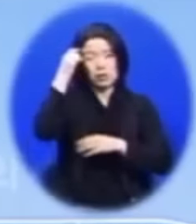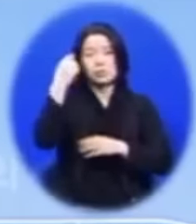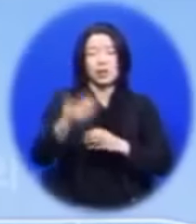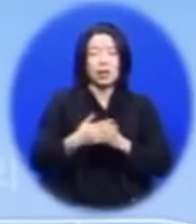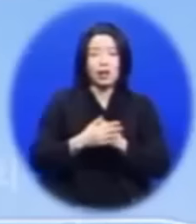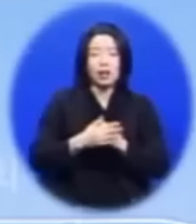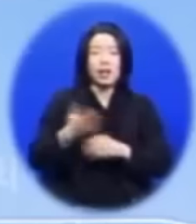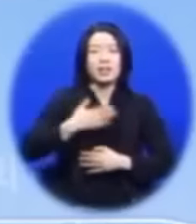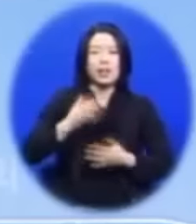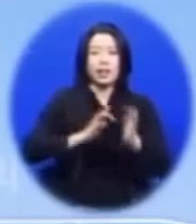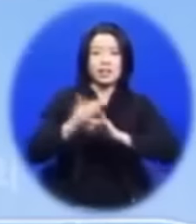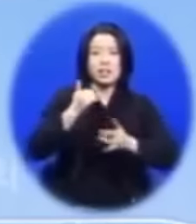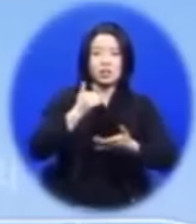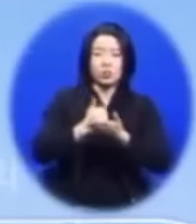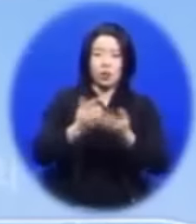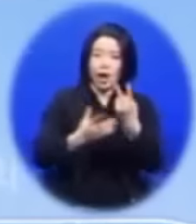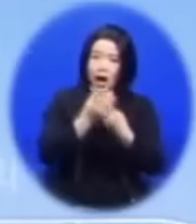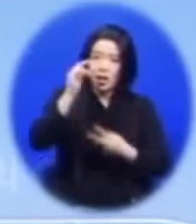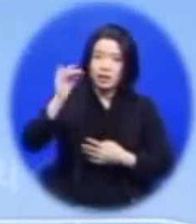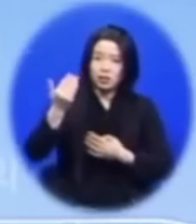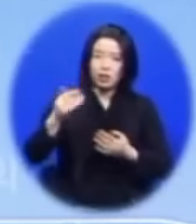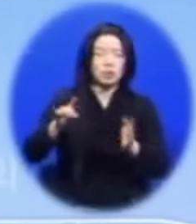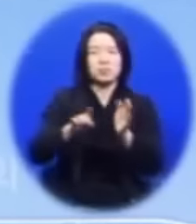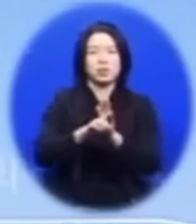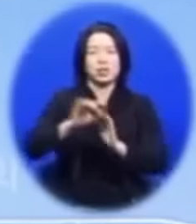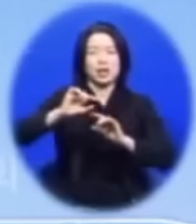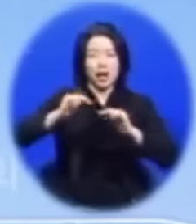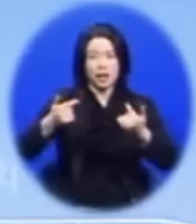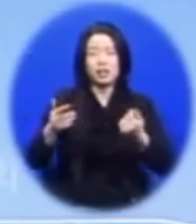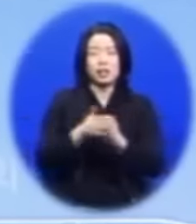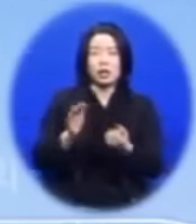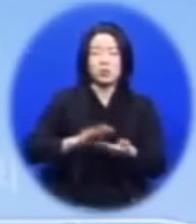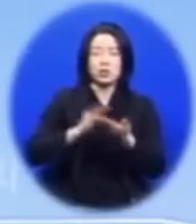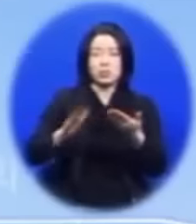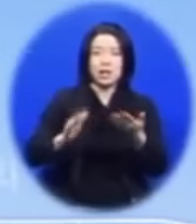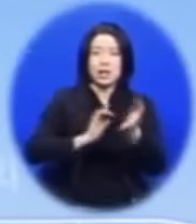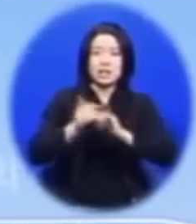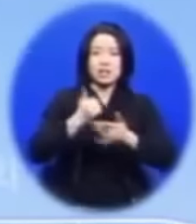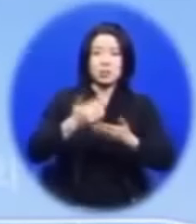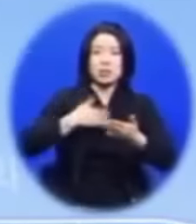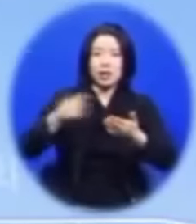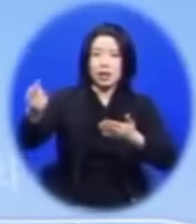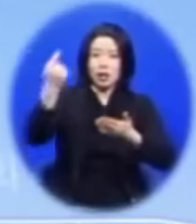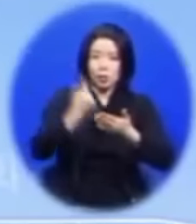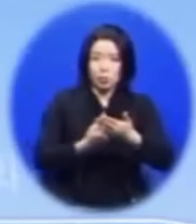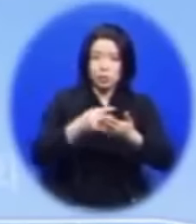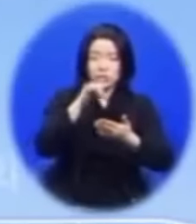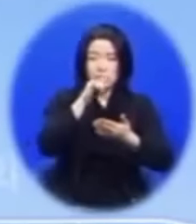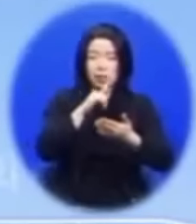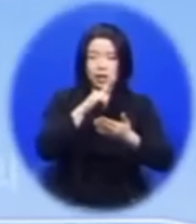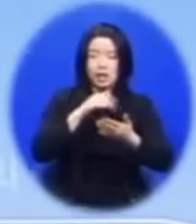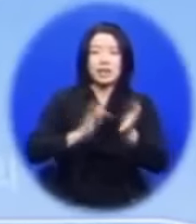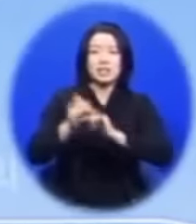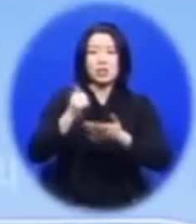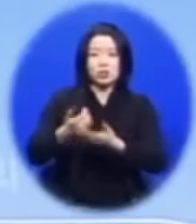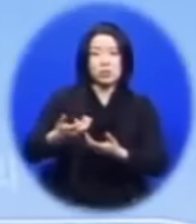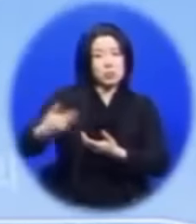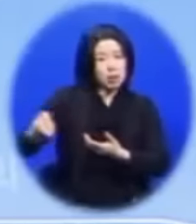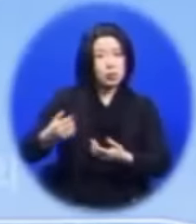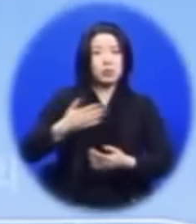정말 하나가 됐다는게 안 믿어지는 거예요 예수님이 내 안에 오셨지만 예수님 따로 나